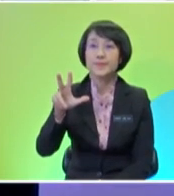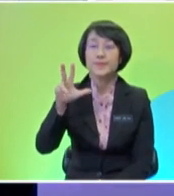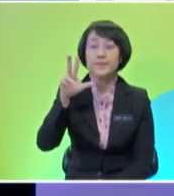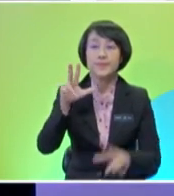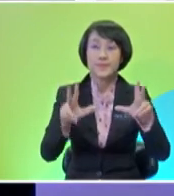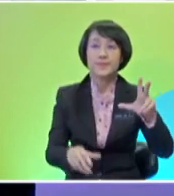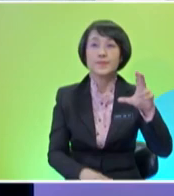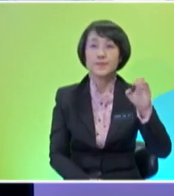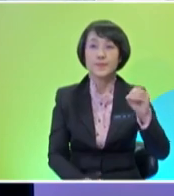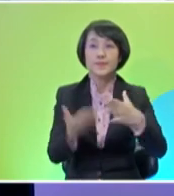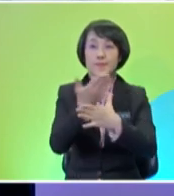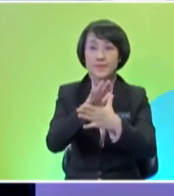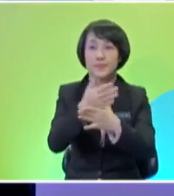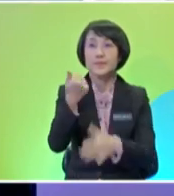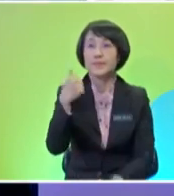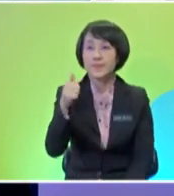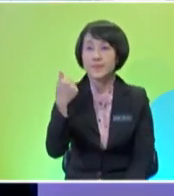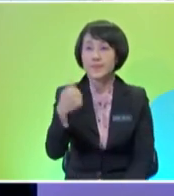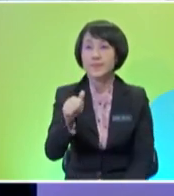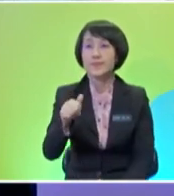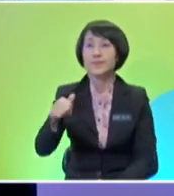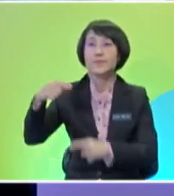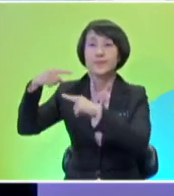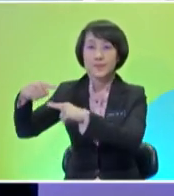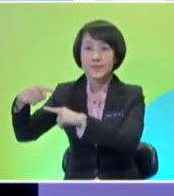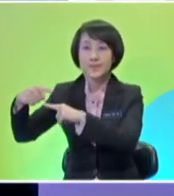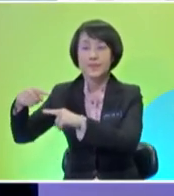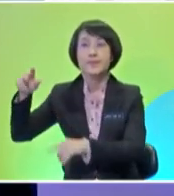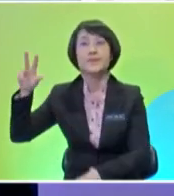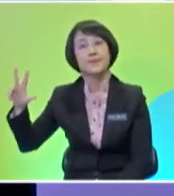bagi 10 sama dengan